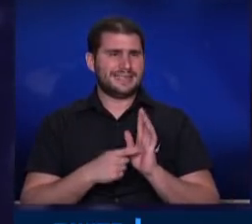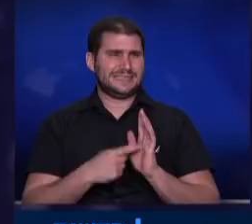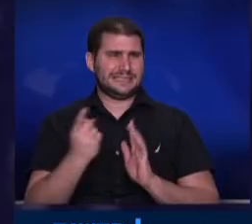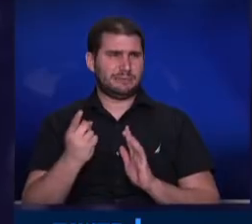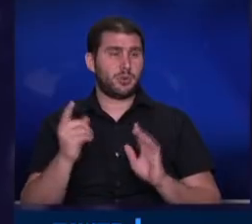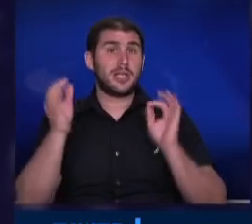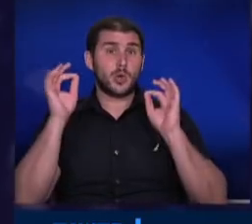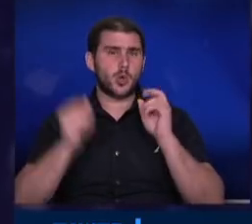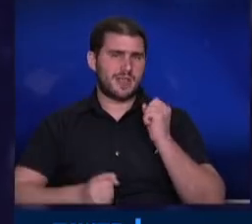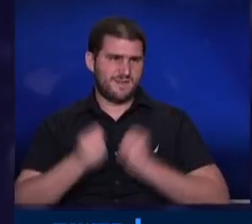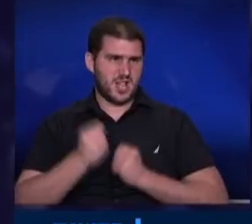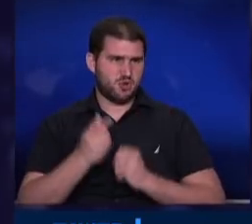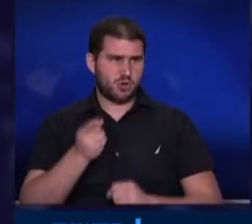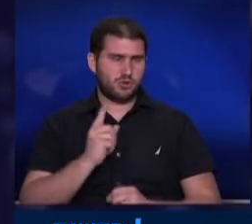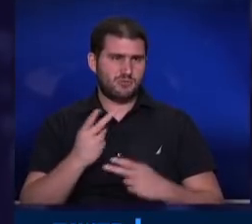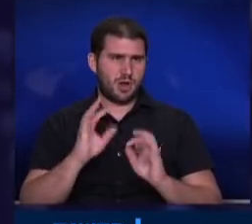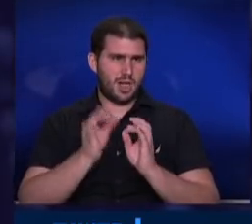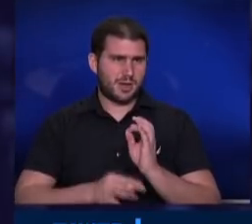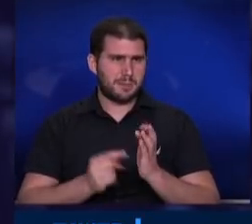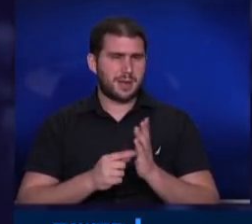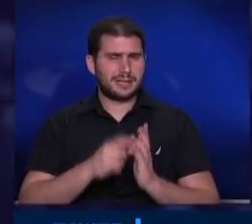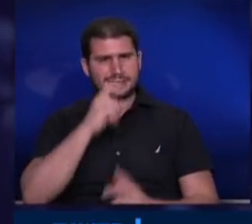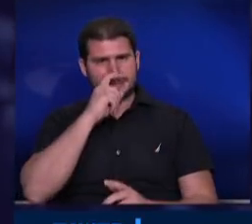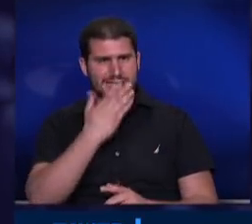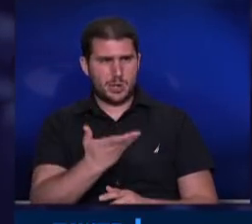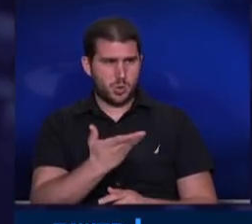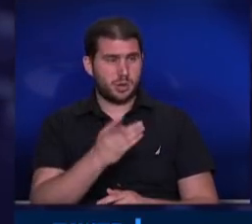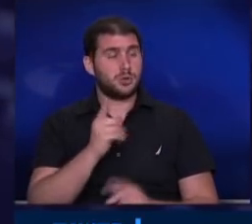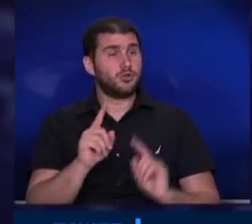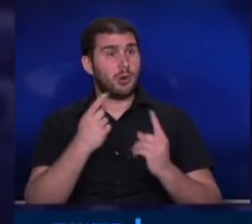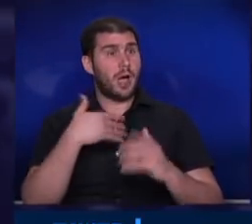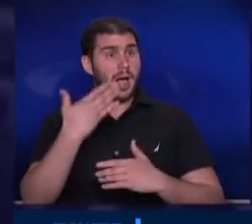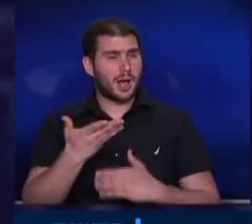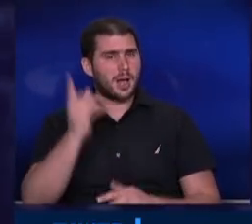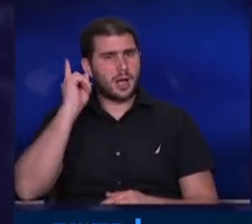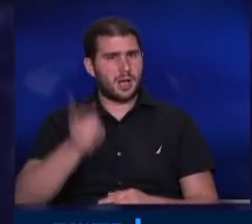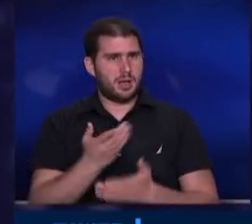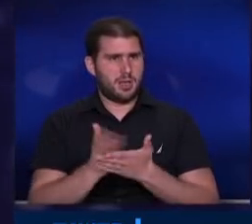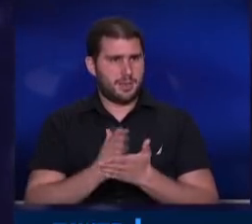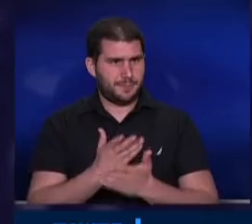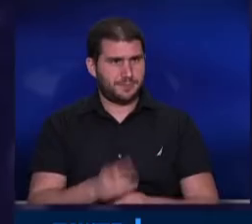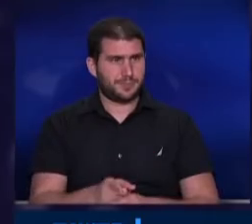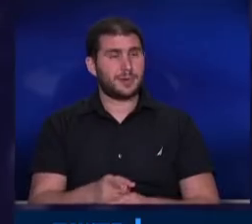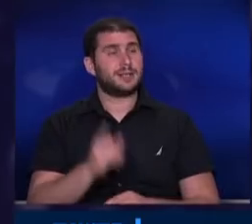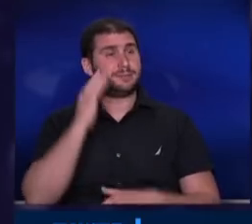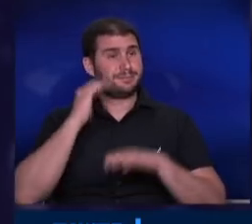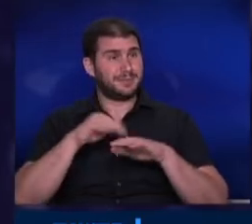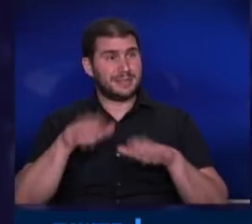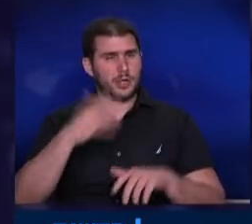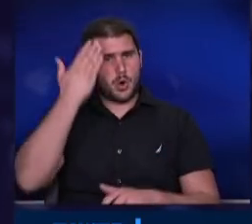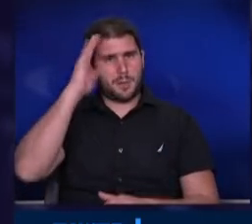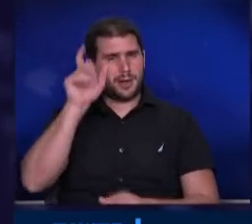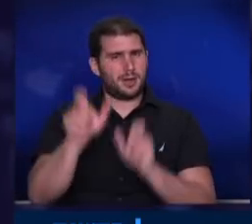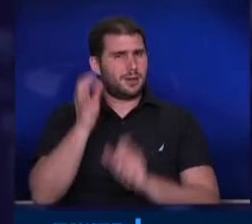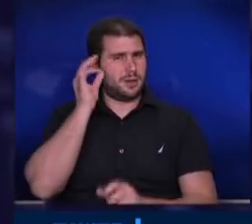ייחודיות וקשות, שלא ניתן לפרטן מפני צנעת הפרט שהראו לאחר מתן גזר הדין. יצוין כי הנשיא לא מכיר את הנידונה